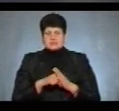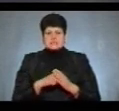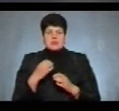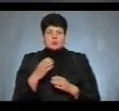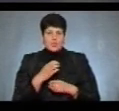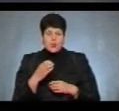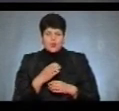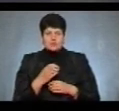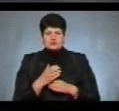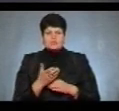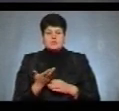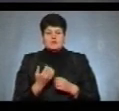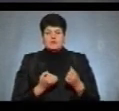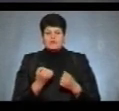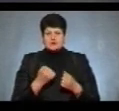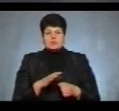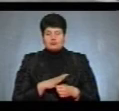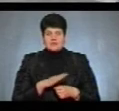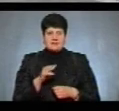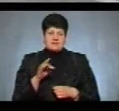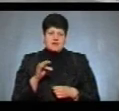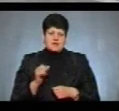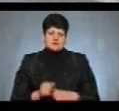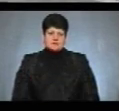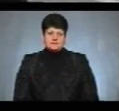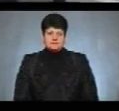хоча попередньо водій тролейбуса була тверезою.